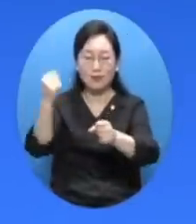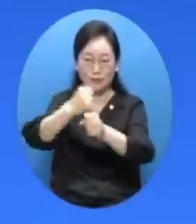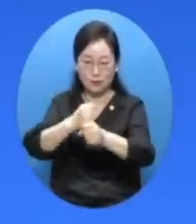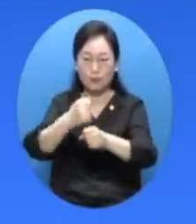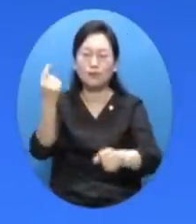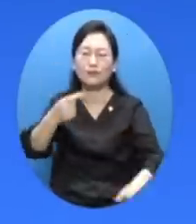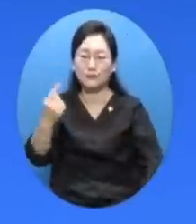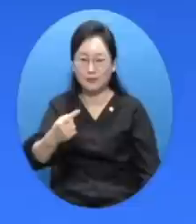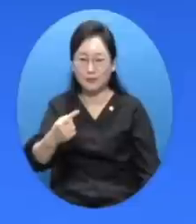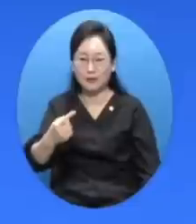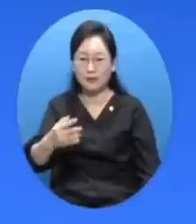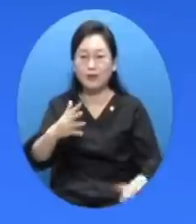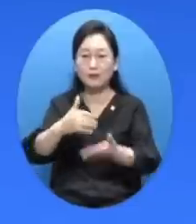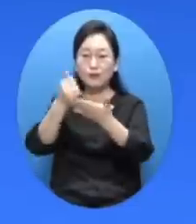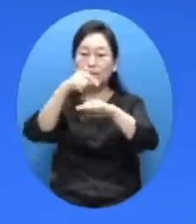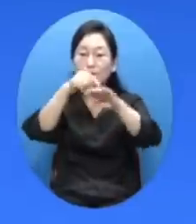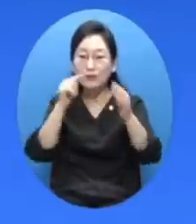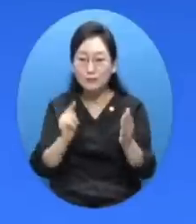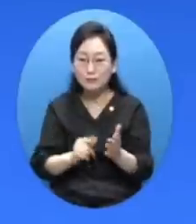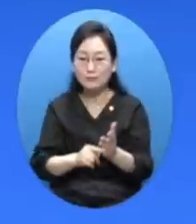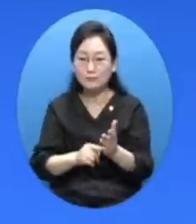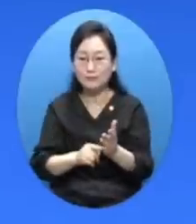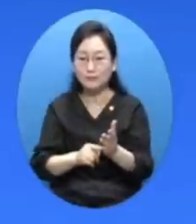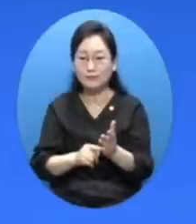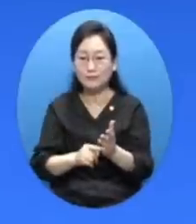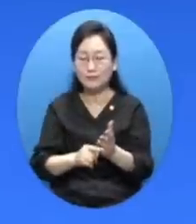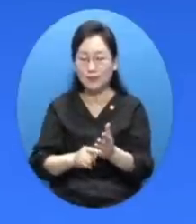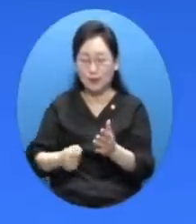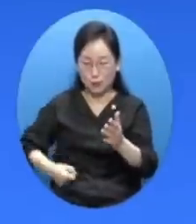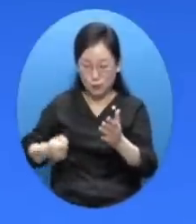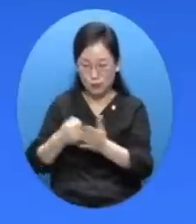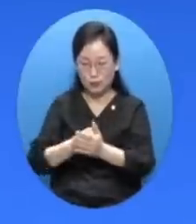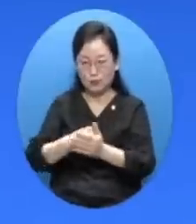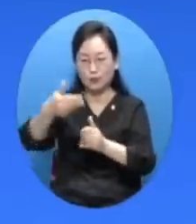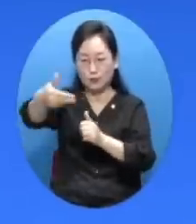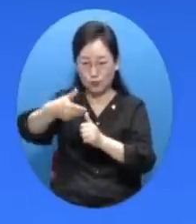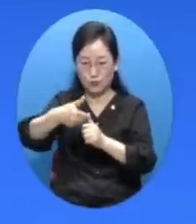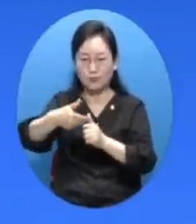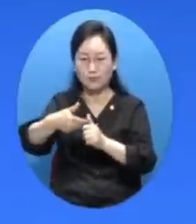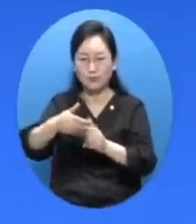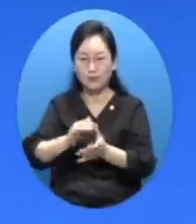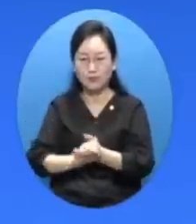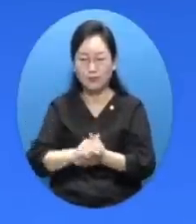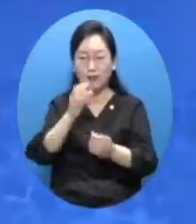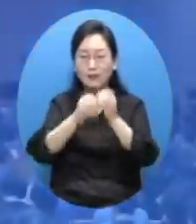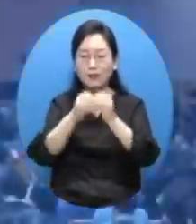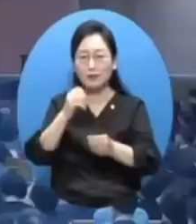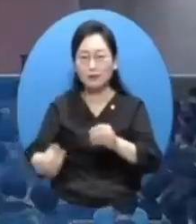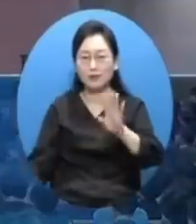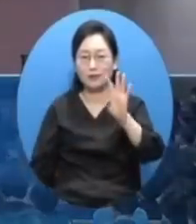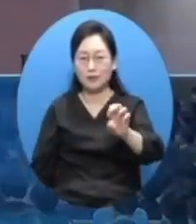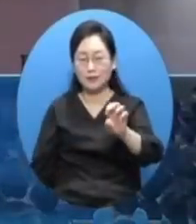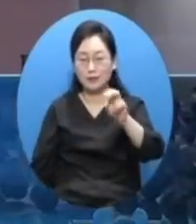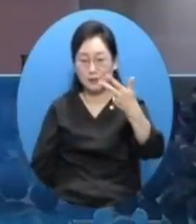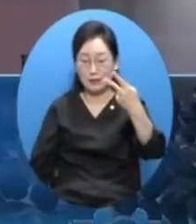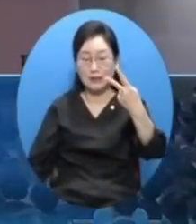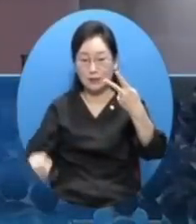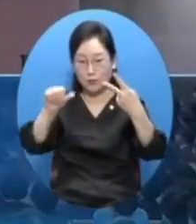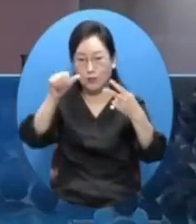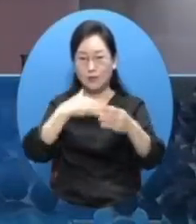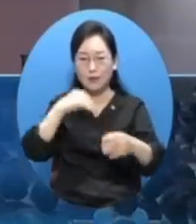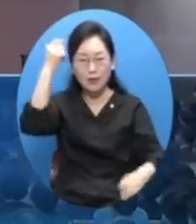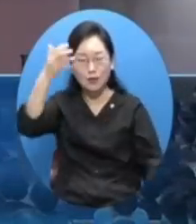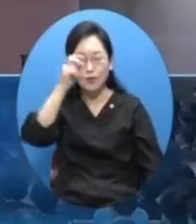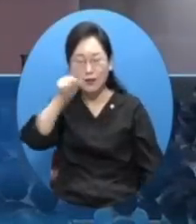임합니다. 주님의 내 마음에 용기를 불어넣어 주시는 것입니다. 시편 40편 5절은 말씀합니다. 내 영혼아